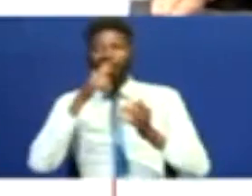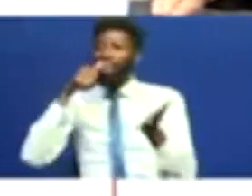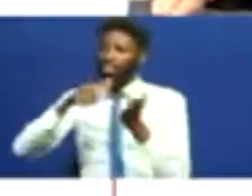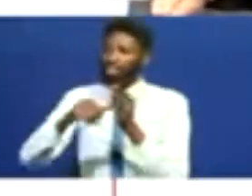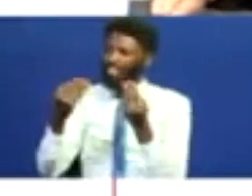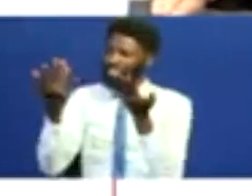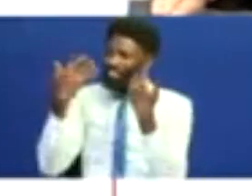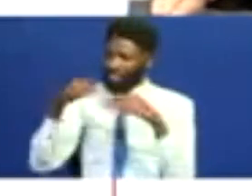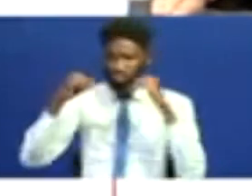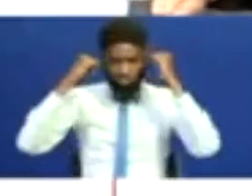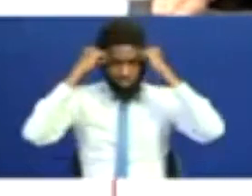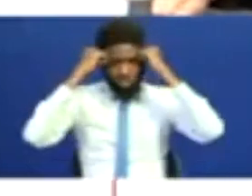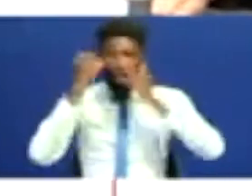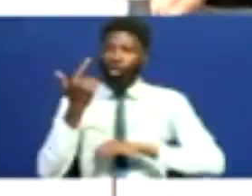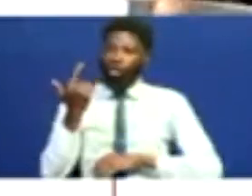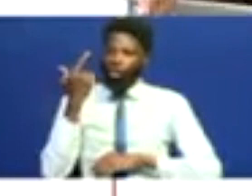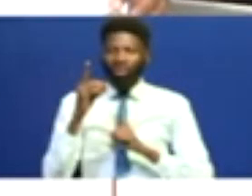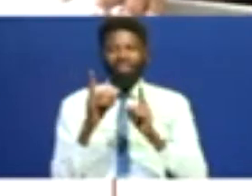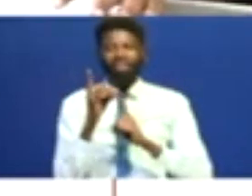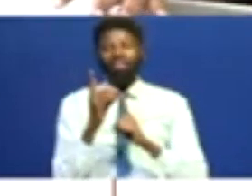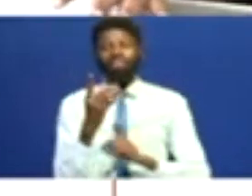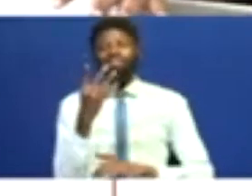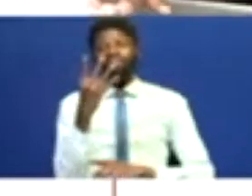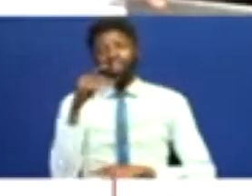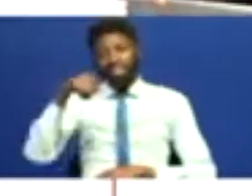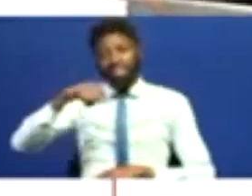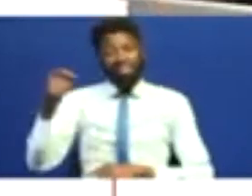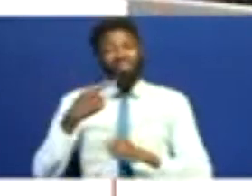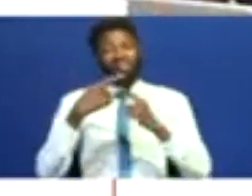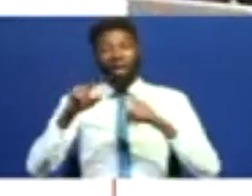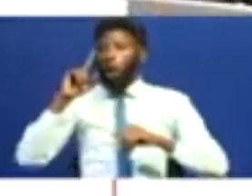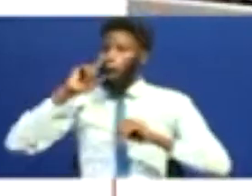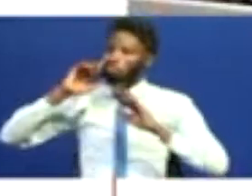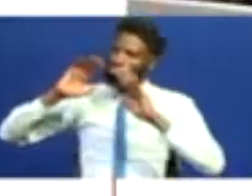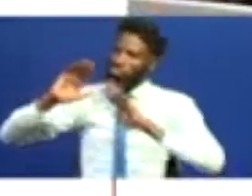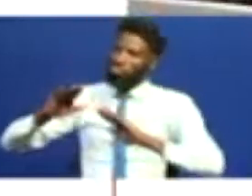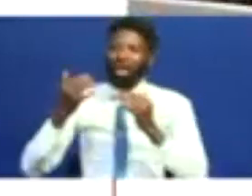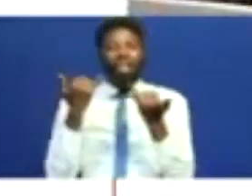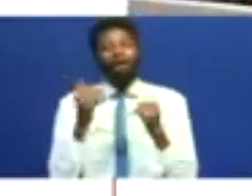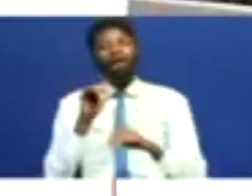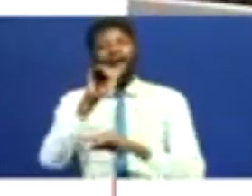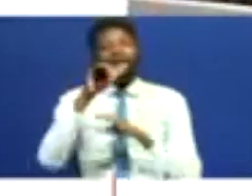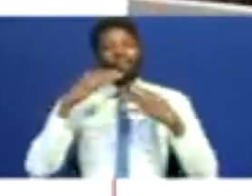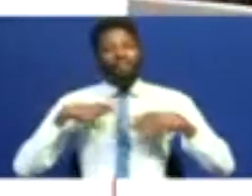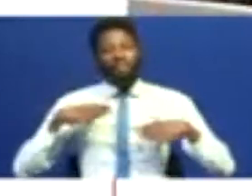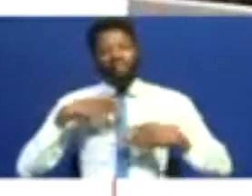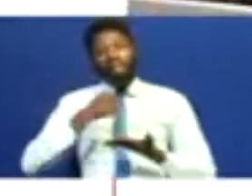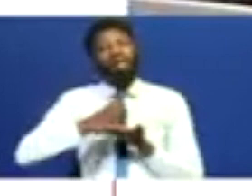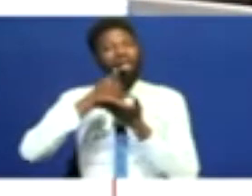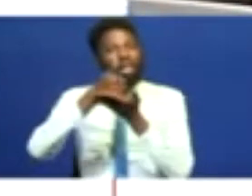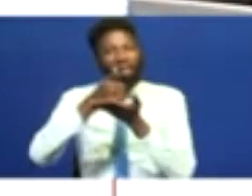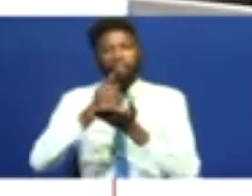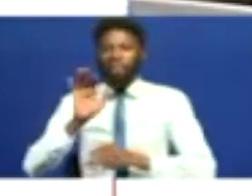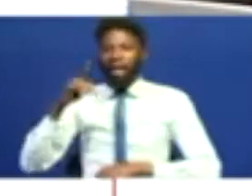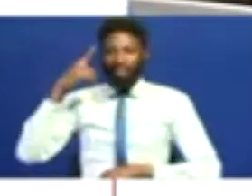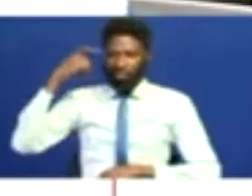wanasheria tarehe 4 mwezi huu, lakini bado yupo nyumbani. Sasa anatoa wito kwa wahisani kumsaidia ili aweze kutimiza